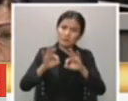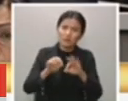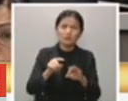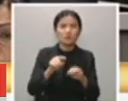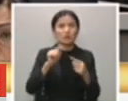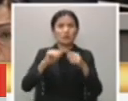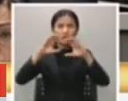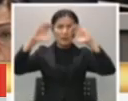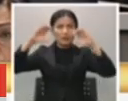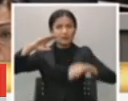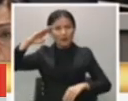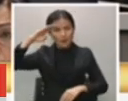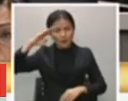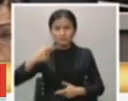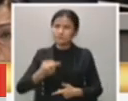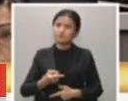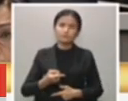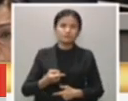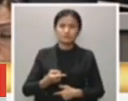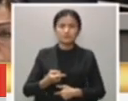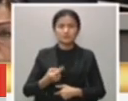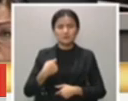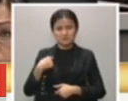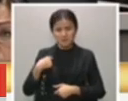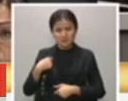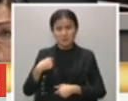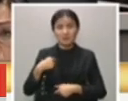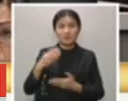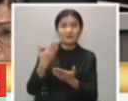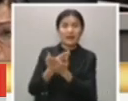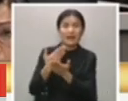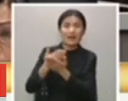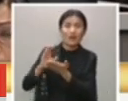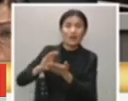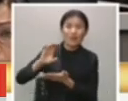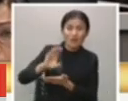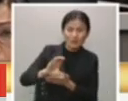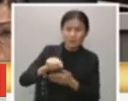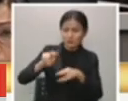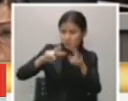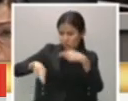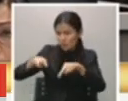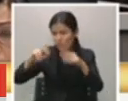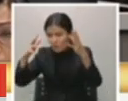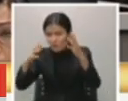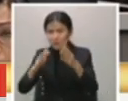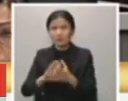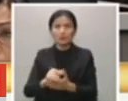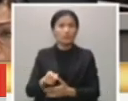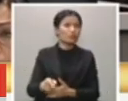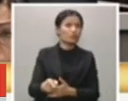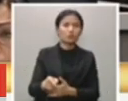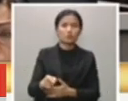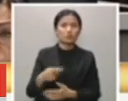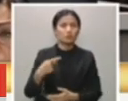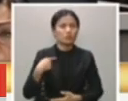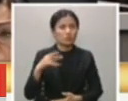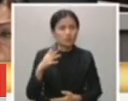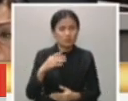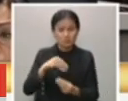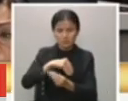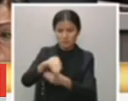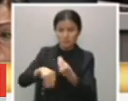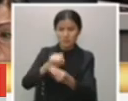ารไม่มีการตรวจสอบจัดงบไม่มีประสิทธิภาพยิ่งมีผลต่ำที่สุดในการกระตุ้นเศรษฐกิ